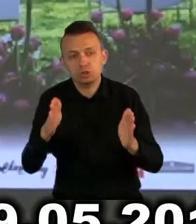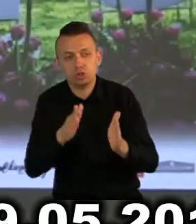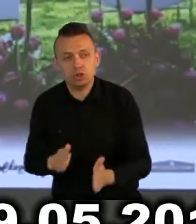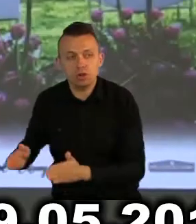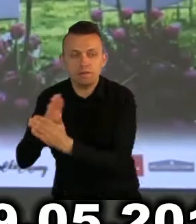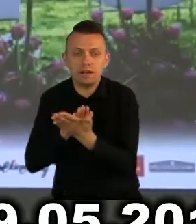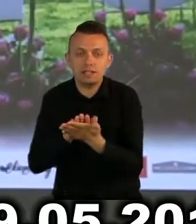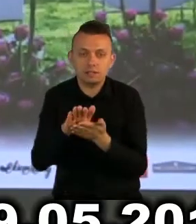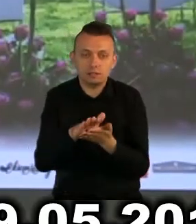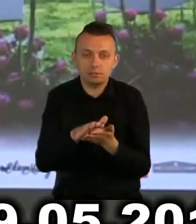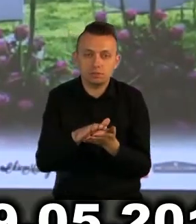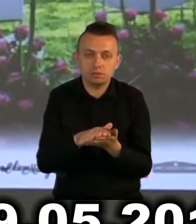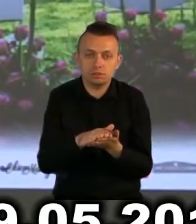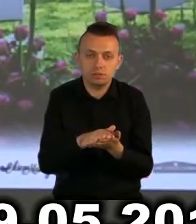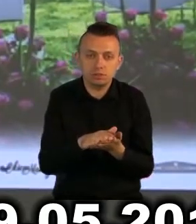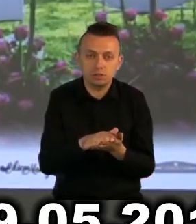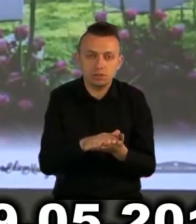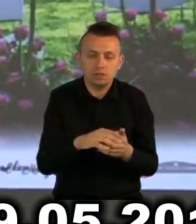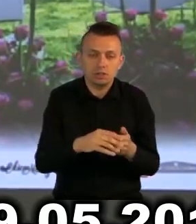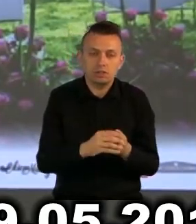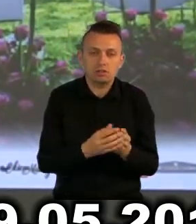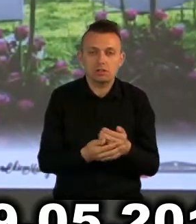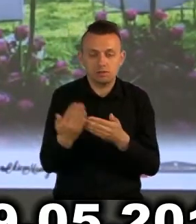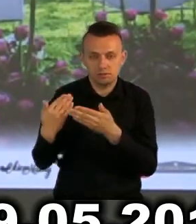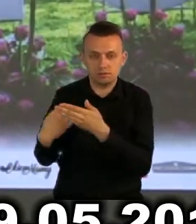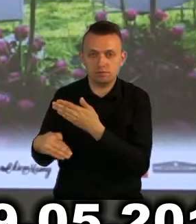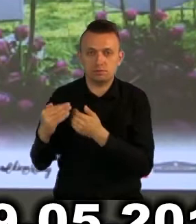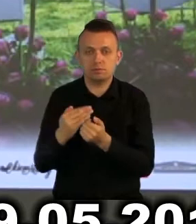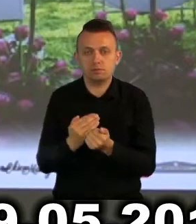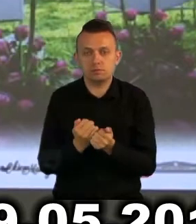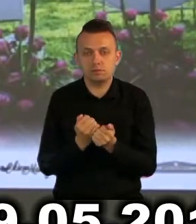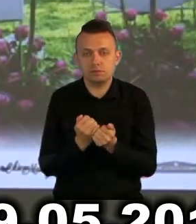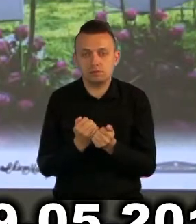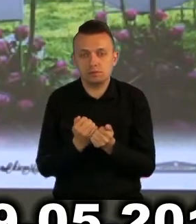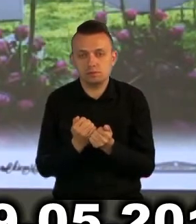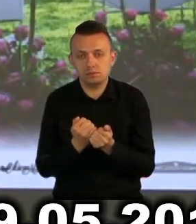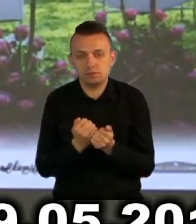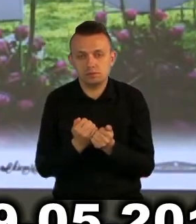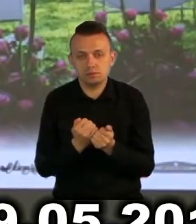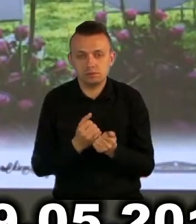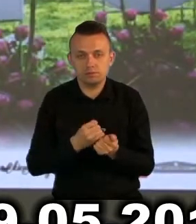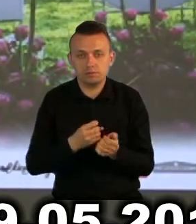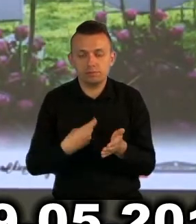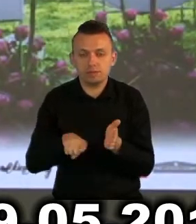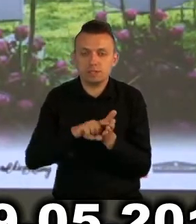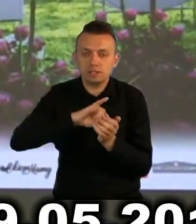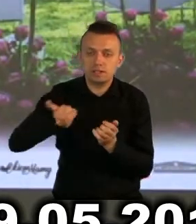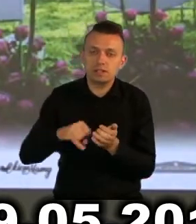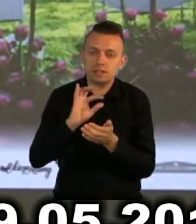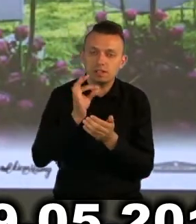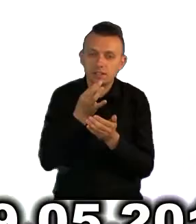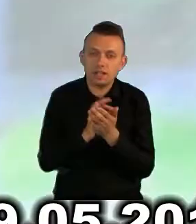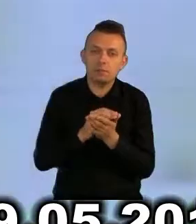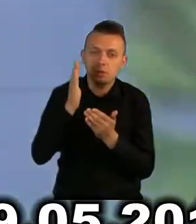i zainaugurowany w czerwcu ubiegłego roku. Projekt jest dedykowany urodzonym i zameldowanym najmłodszym mieszkańcom